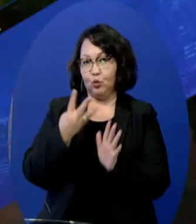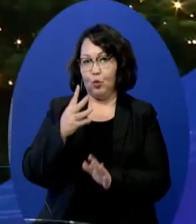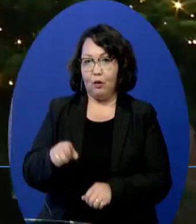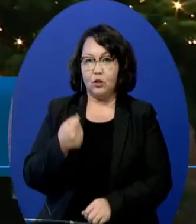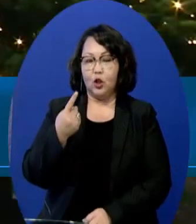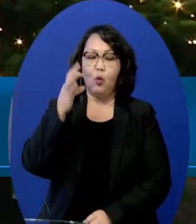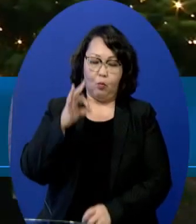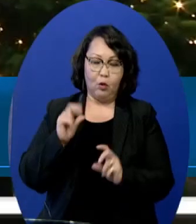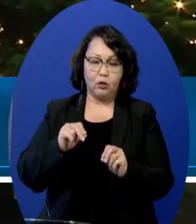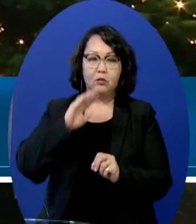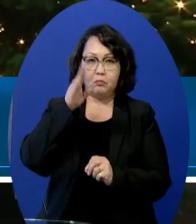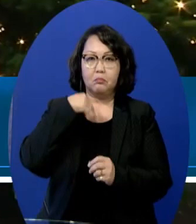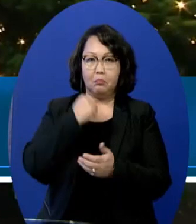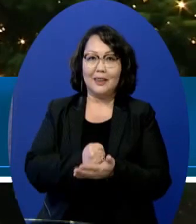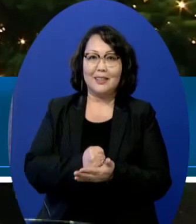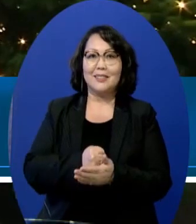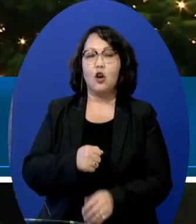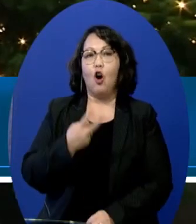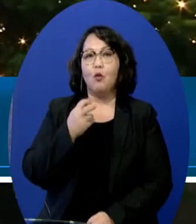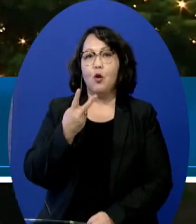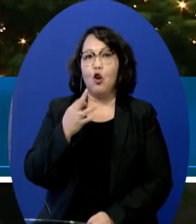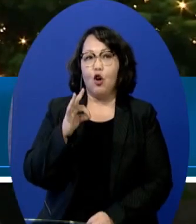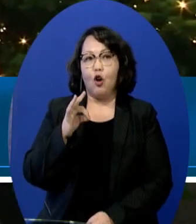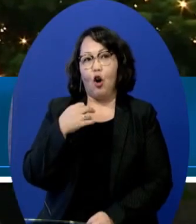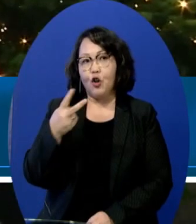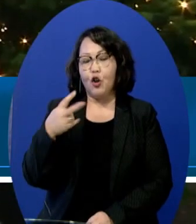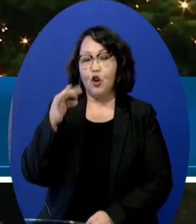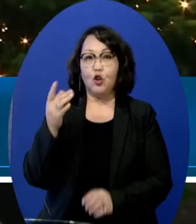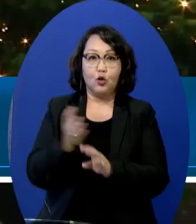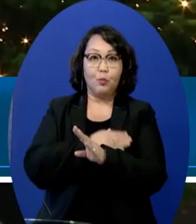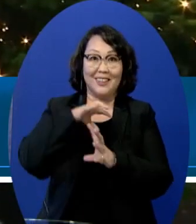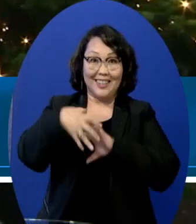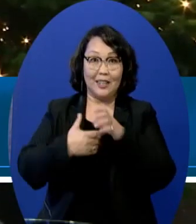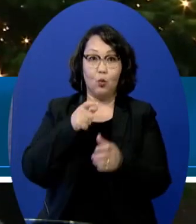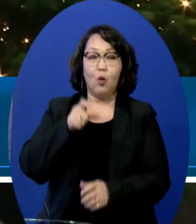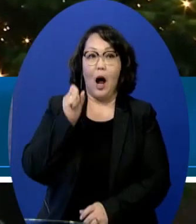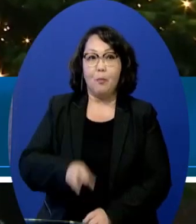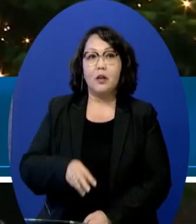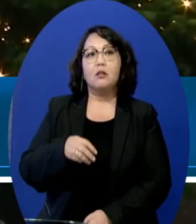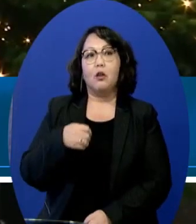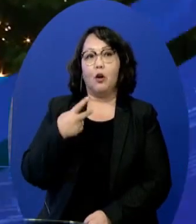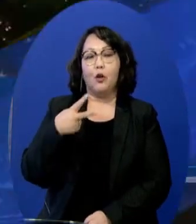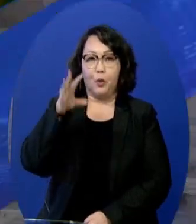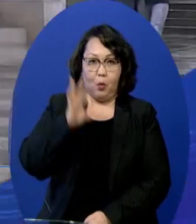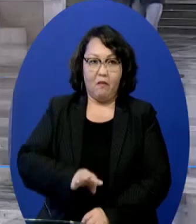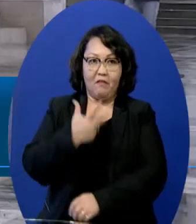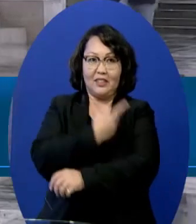баталлаа. 2022 оноос өмнө дэлхийн нийт хүн амын 25% нь вакцинд хамрагдах